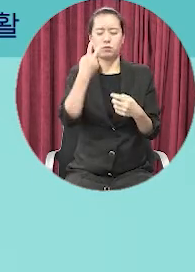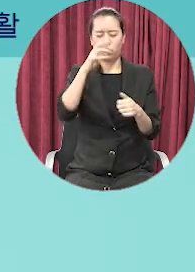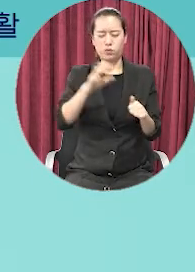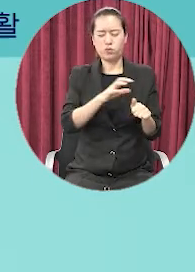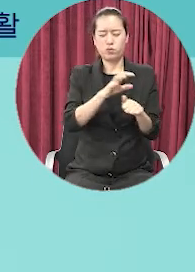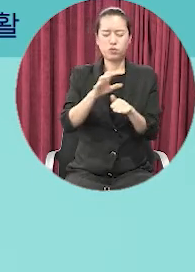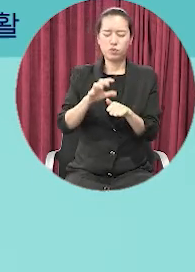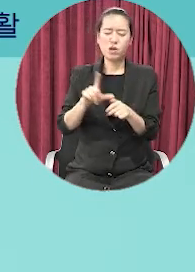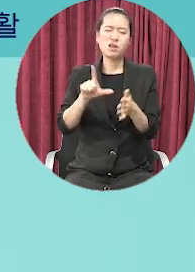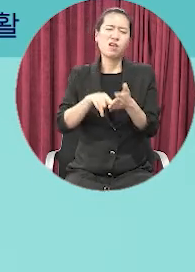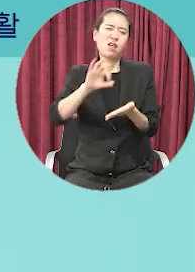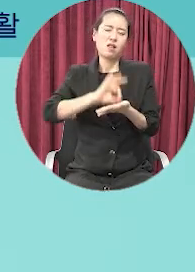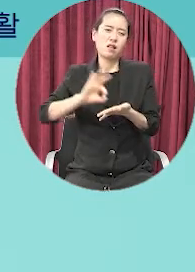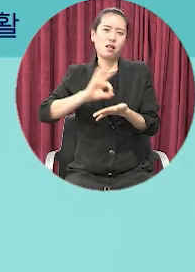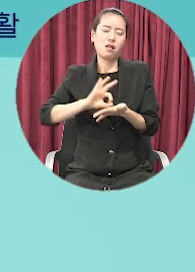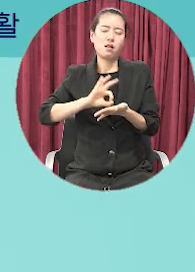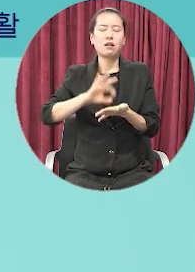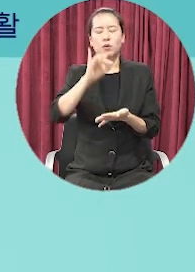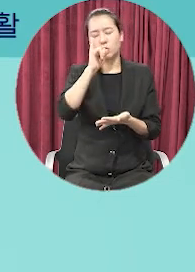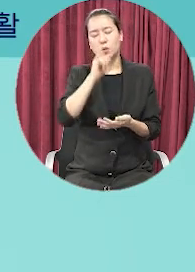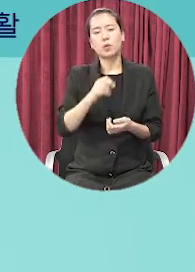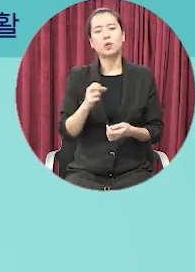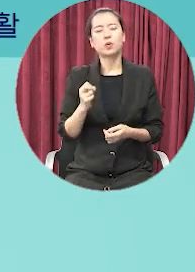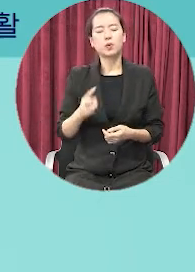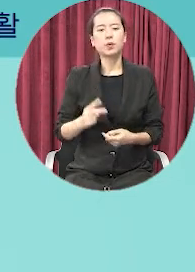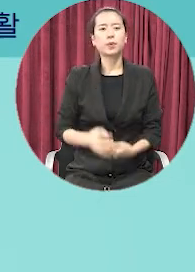제공하고 있는 걸 알 수가 있었고, 그리고